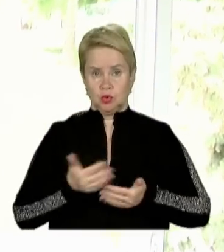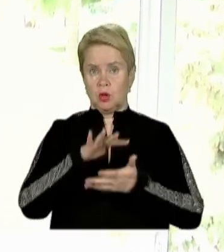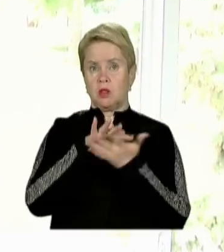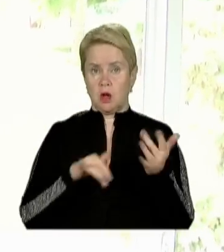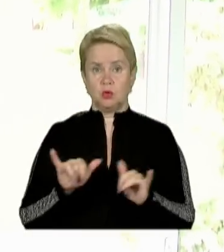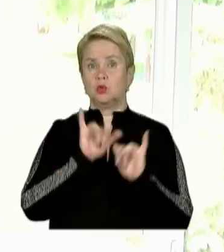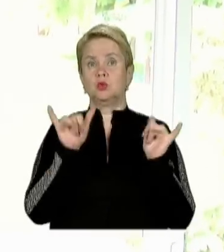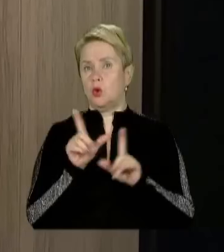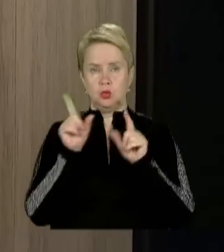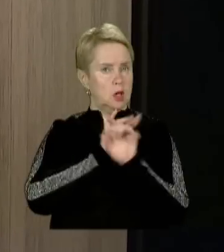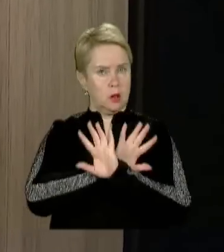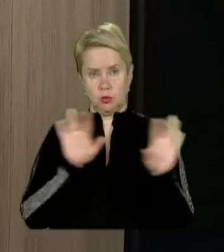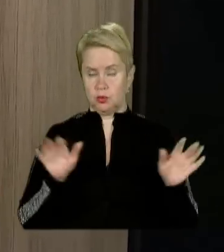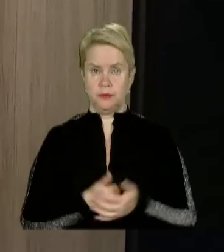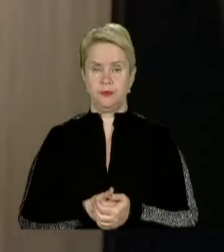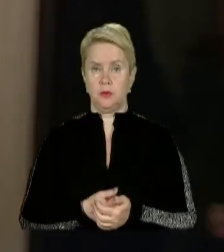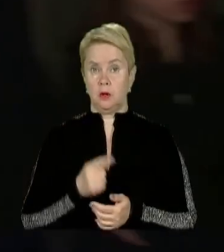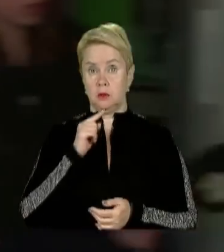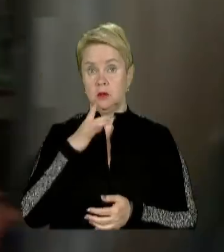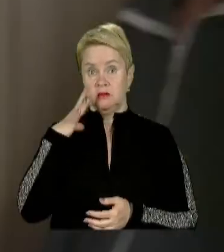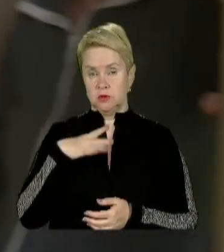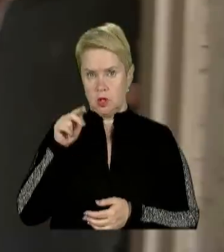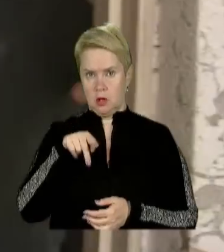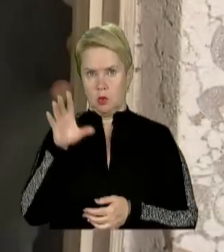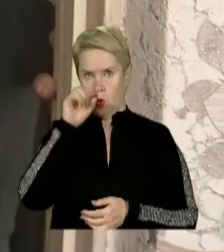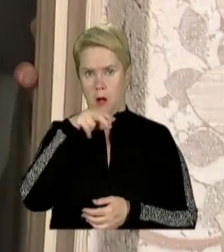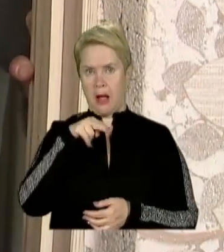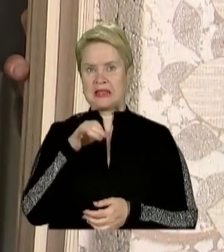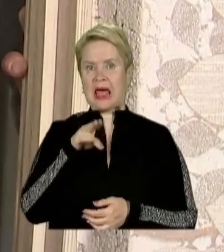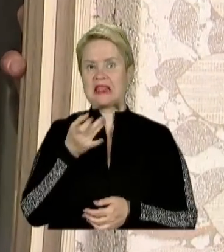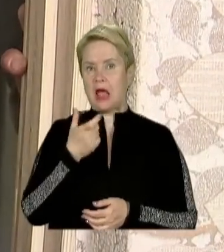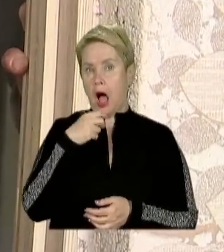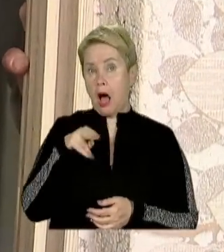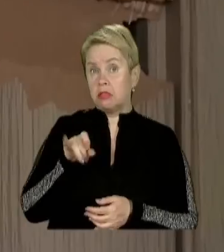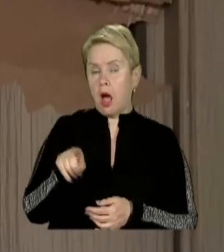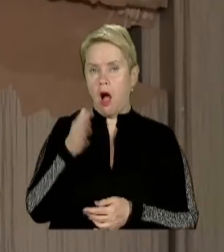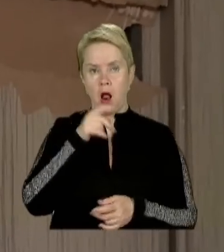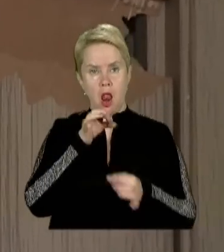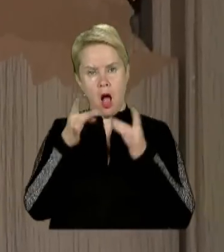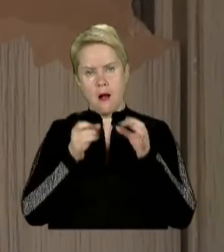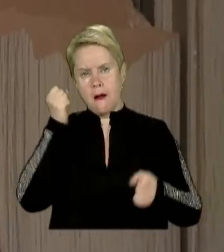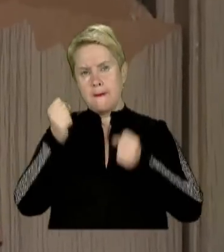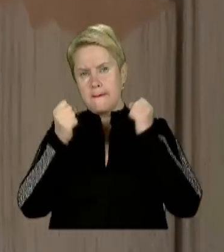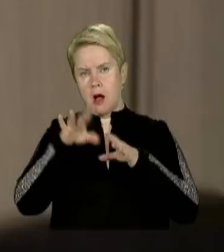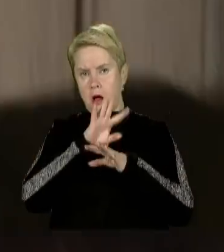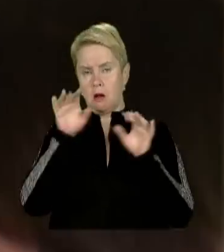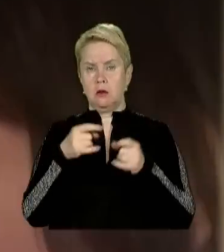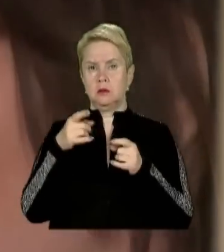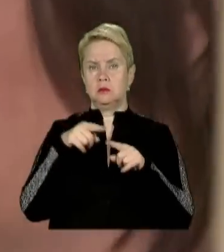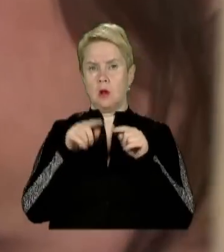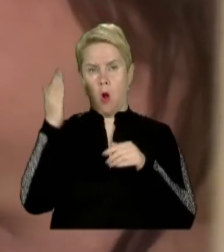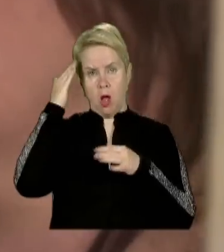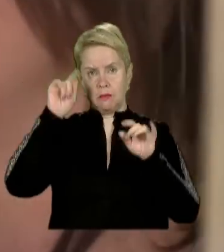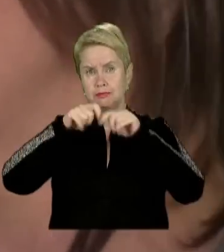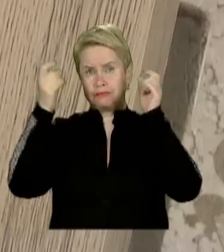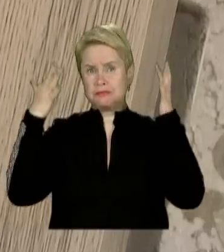далі, нікуди не будемо виїжджати. Ледь вижила цієї ночі пані Тетяна. Уламки, каже, летіли просто над її головою.